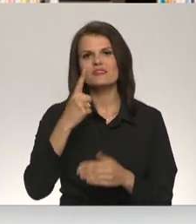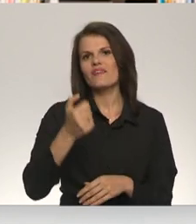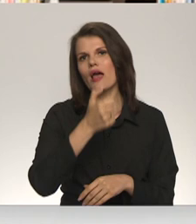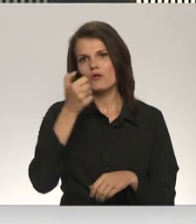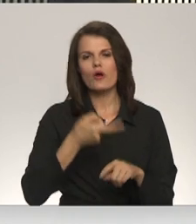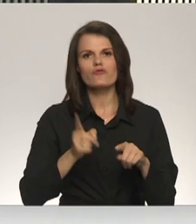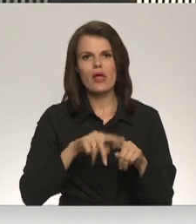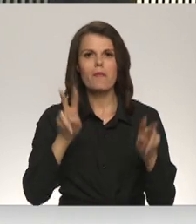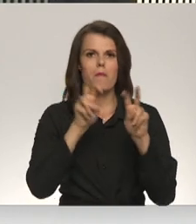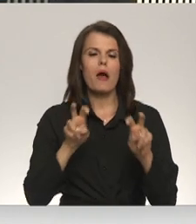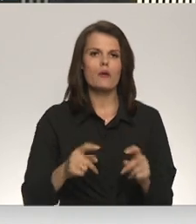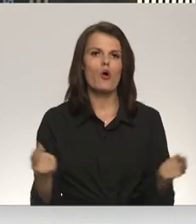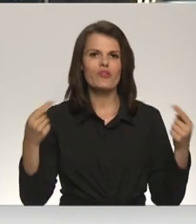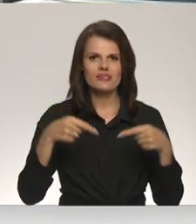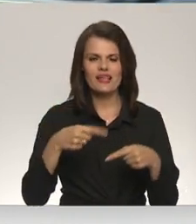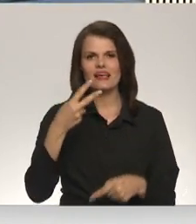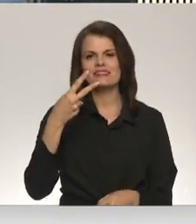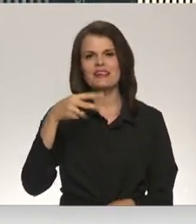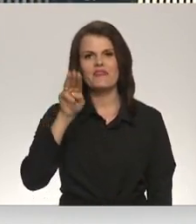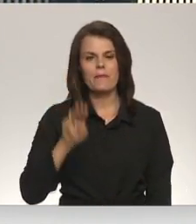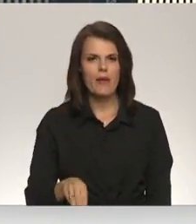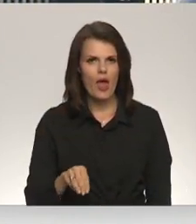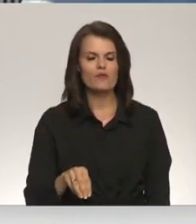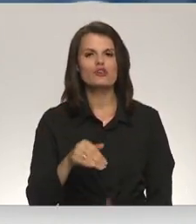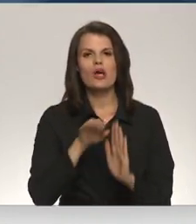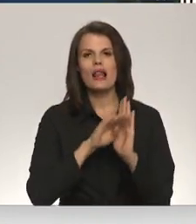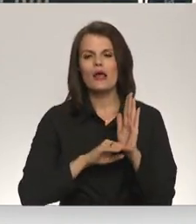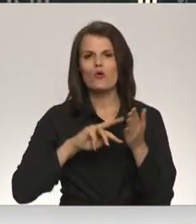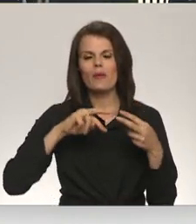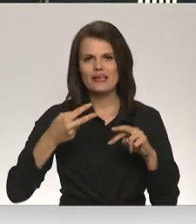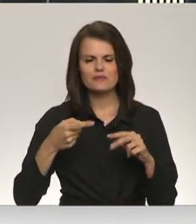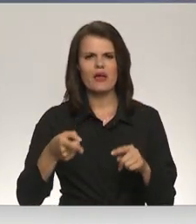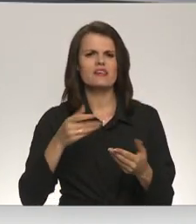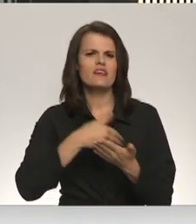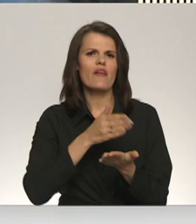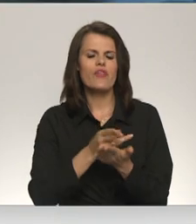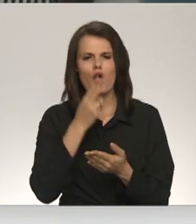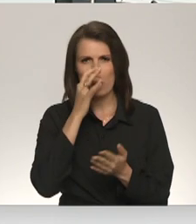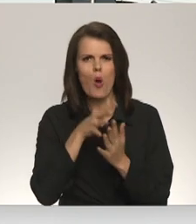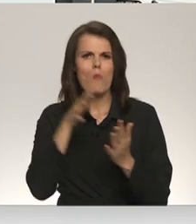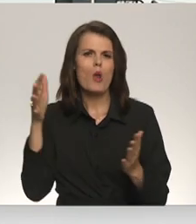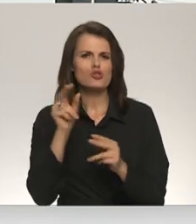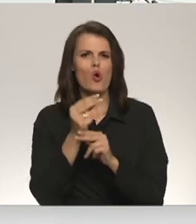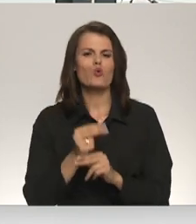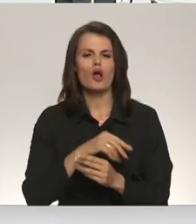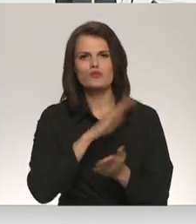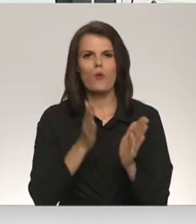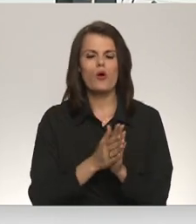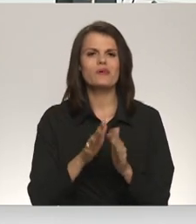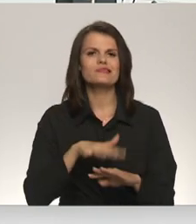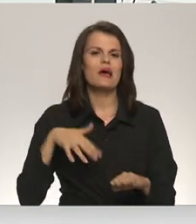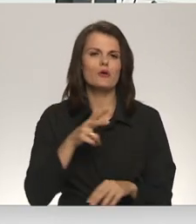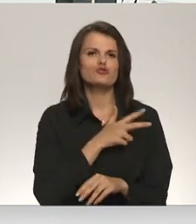ir 2 mēneši. Likuma izmaiņas, kas skar pārbaudas laiku, ir daļa no plašāka darba likuma grozījuma kopuma, kuru Saeimas Sociālo